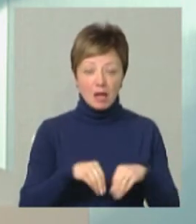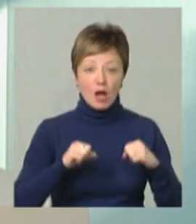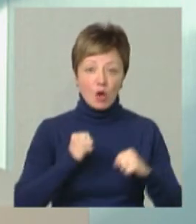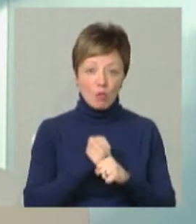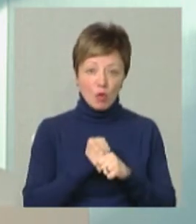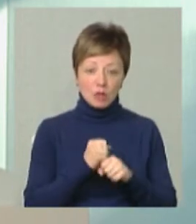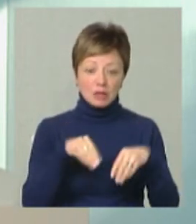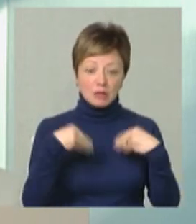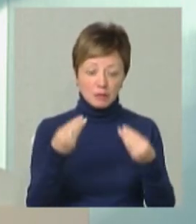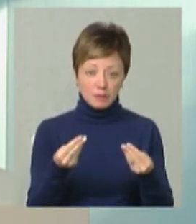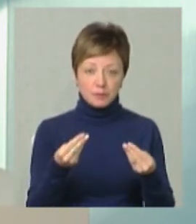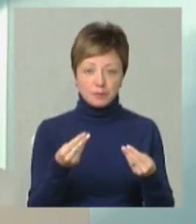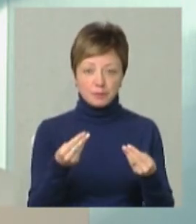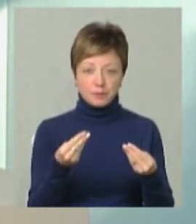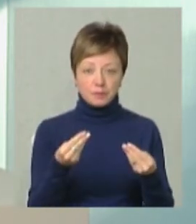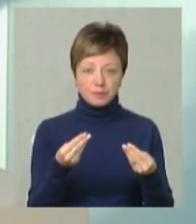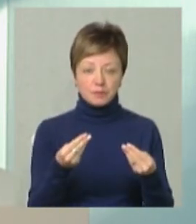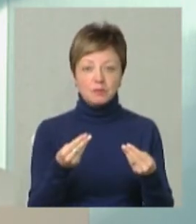робота приносила